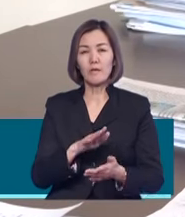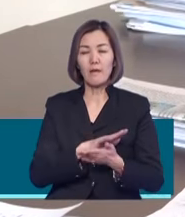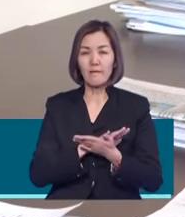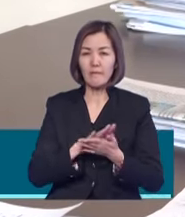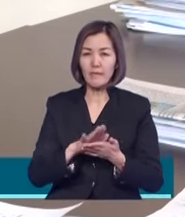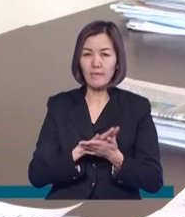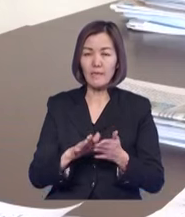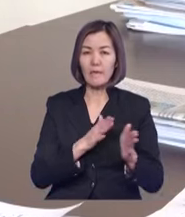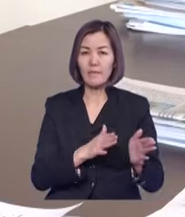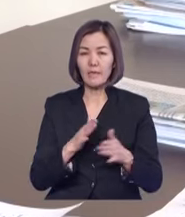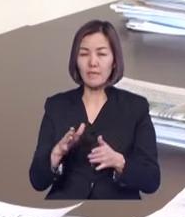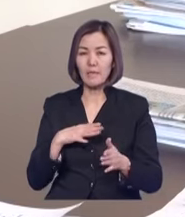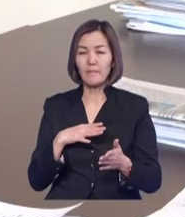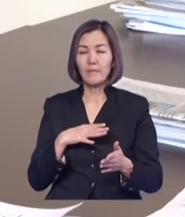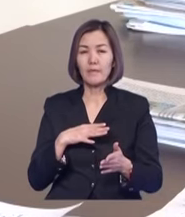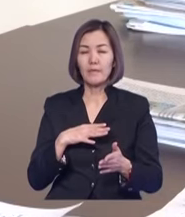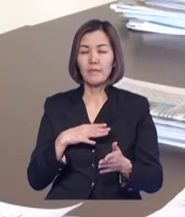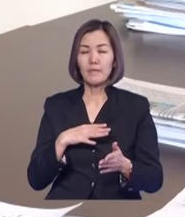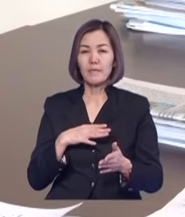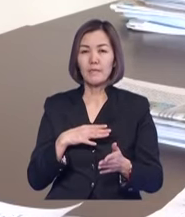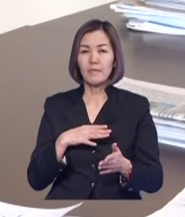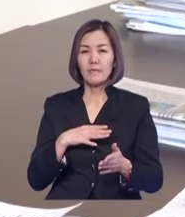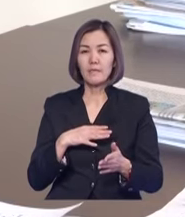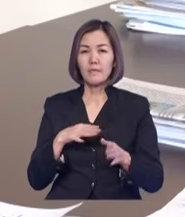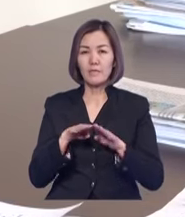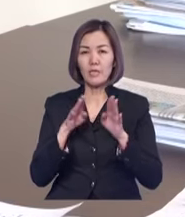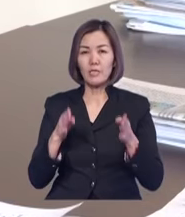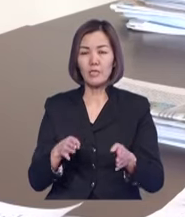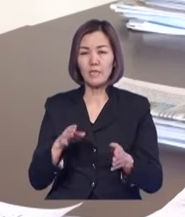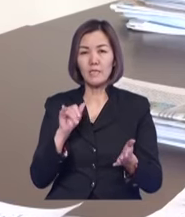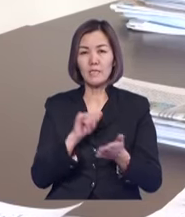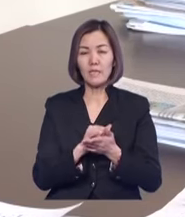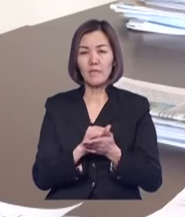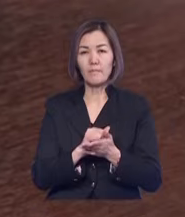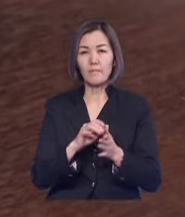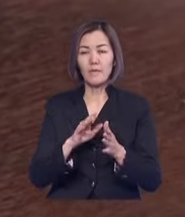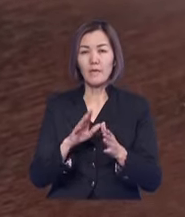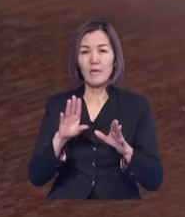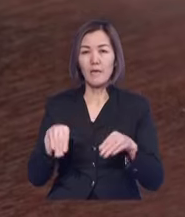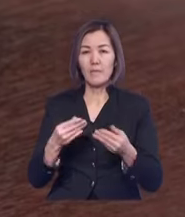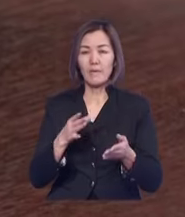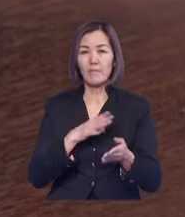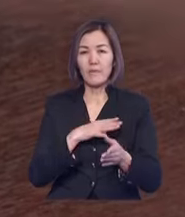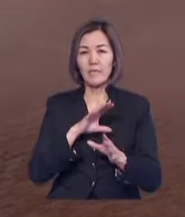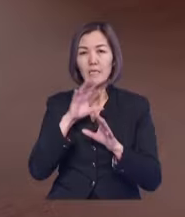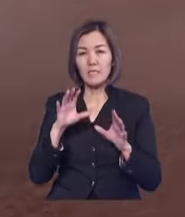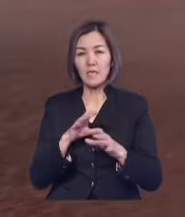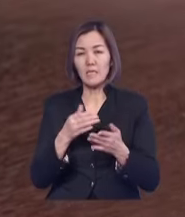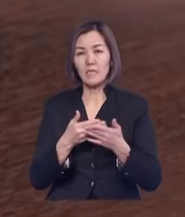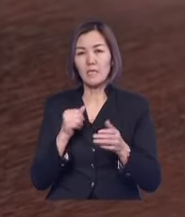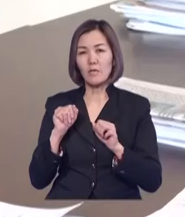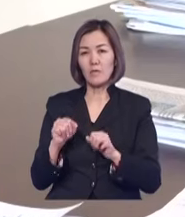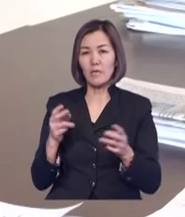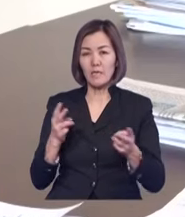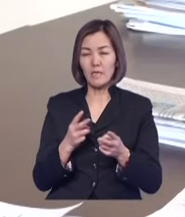оны реттеп, оны вакуумды жаңа қысып, жәшікке салып, өте сапалы тұқым апарып бердік. Бұл сақтықтың түрі ғой енді.